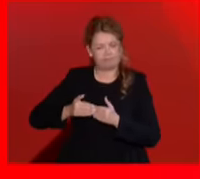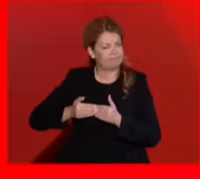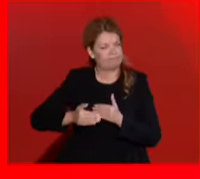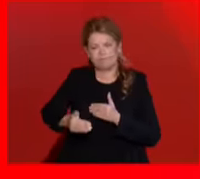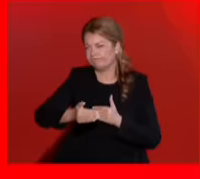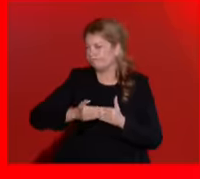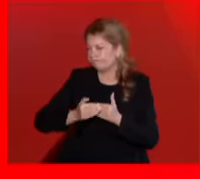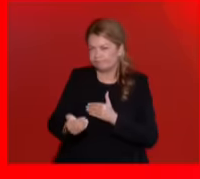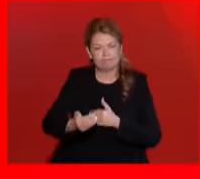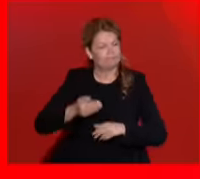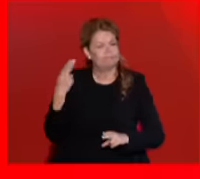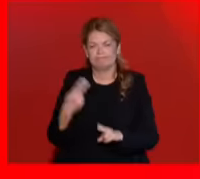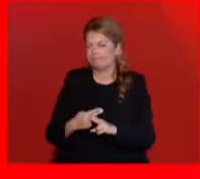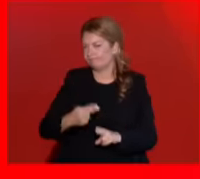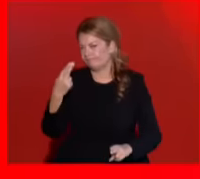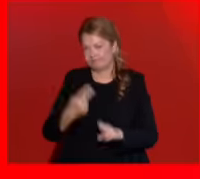στιγμές κρίσιμες,